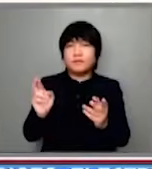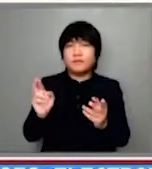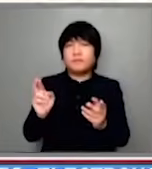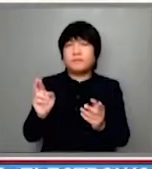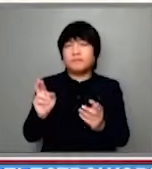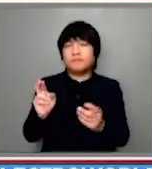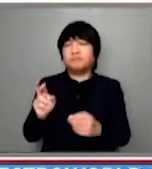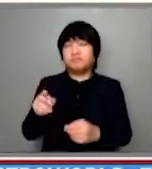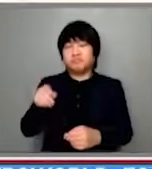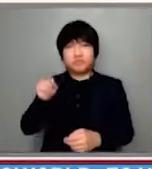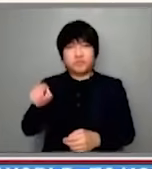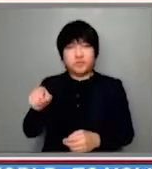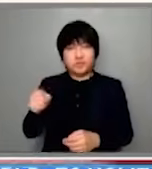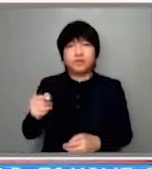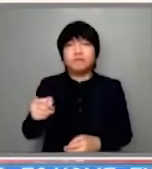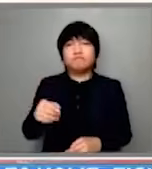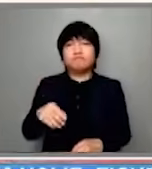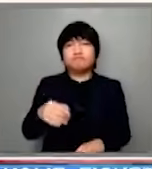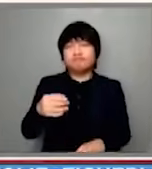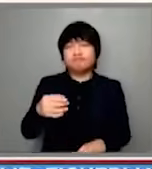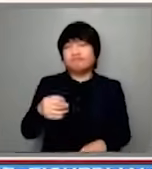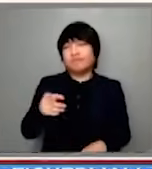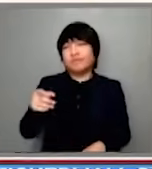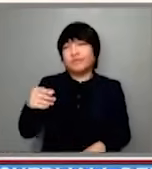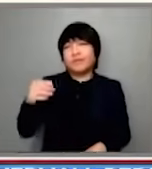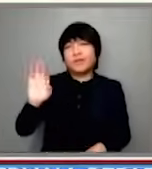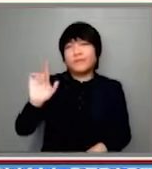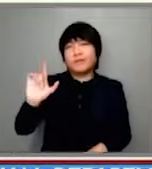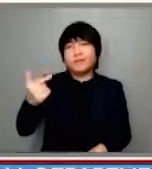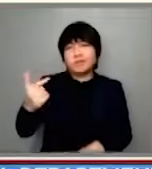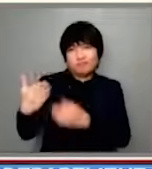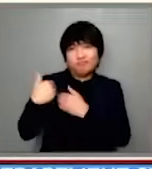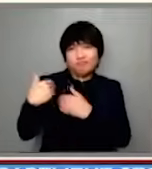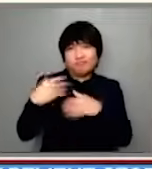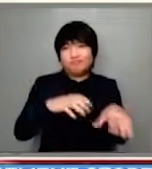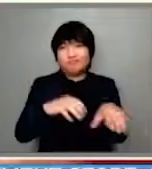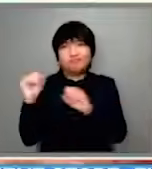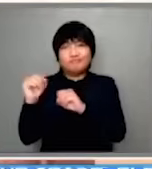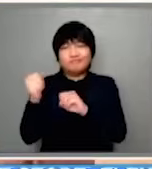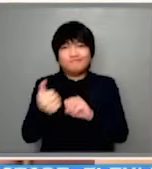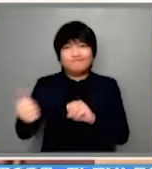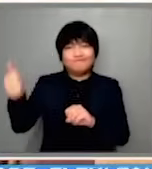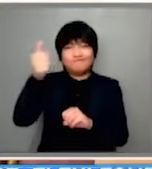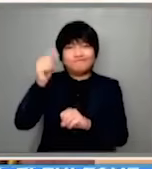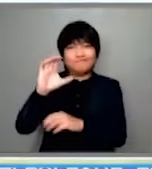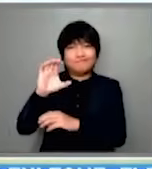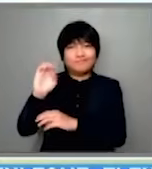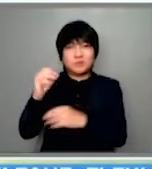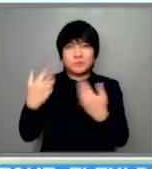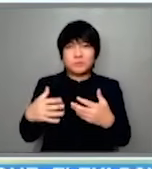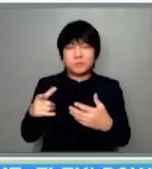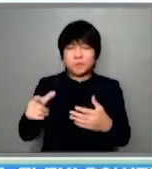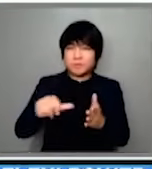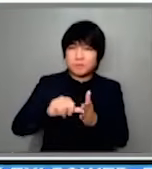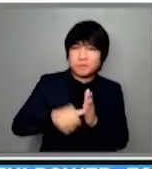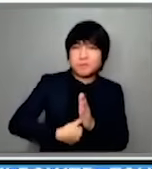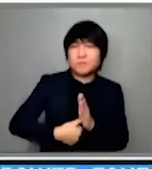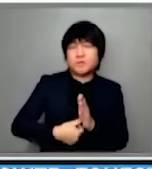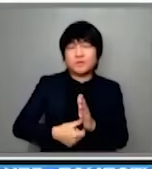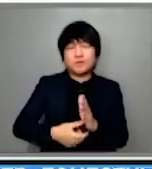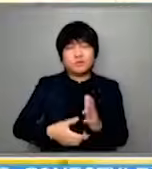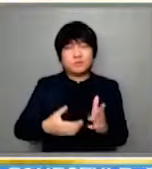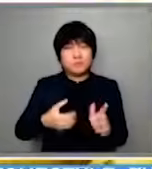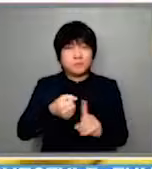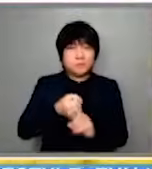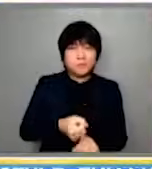ng kanyang pamumuno, nalikha ang ilan sa pinakamalaki, pinakatumatak, at pinaka-top rating na programa sa